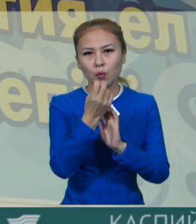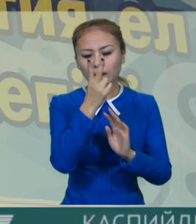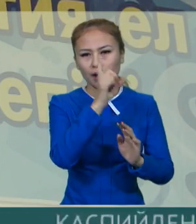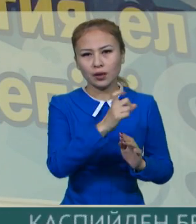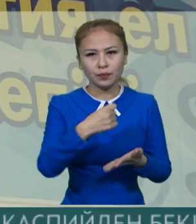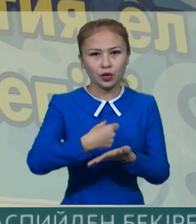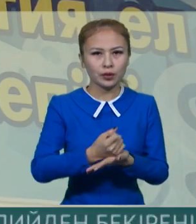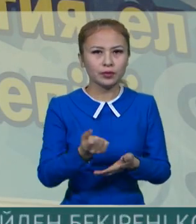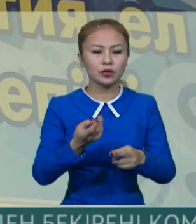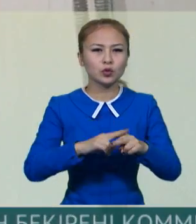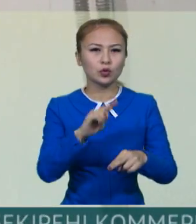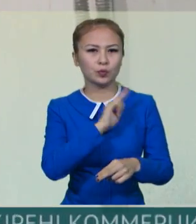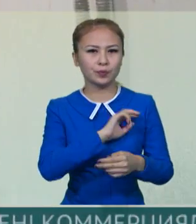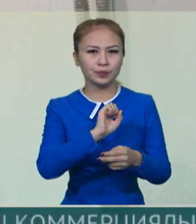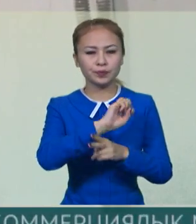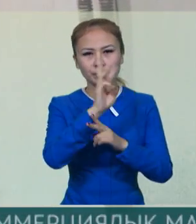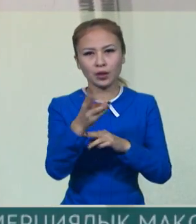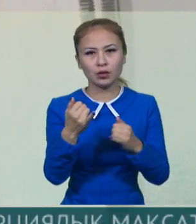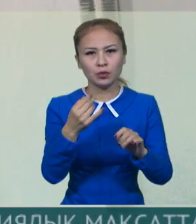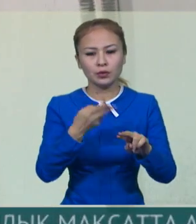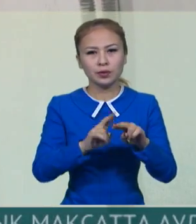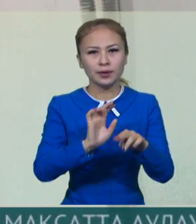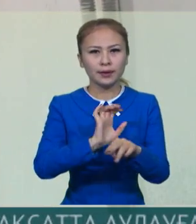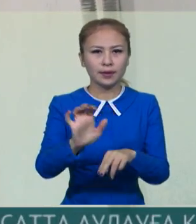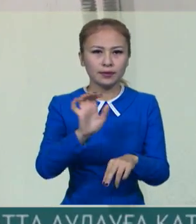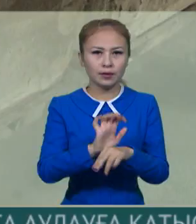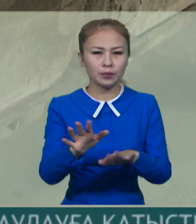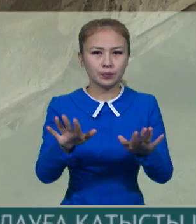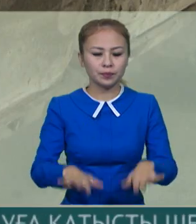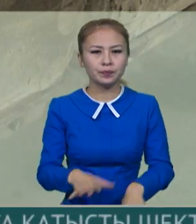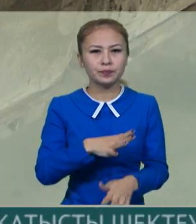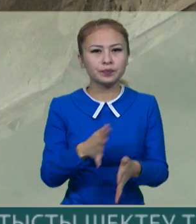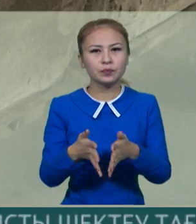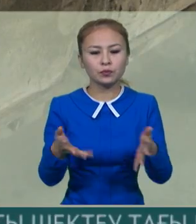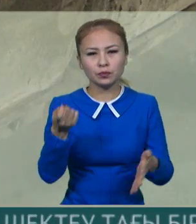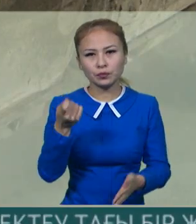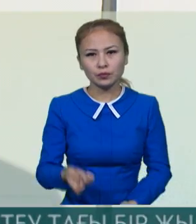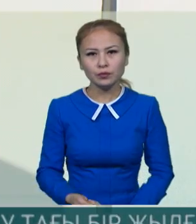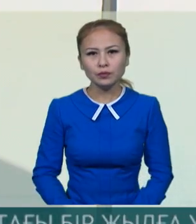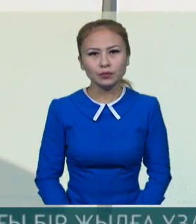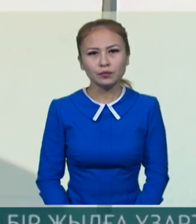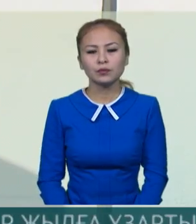Кәсіпорында 12 адам тұрақты жұмыс тапты. Шығарып жатқан өнімдері нарықтағыдан арзан.